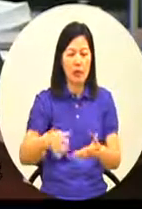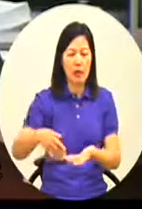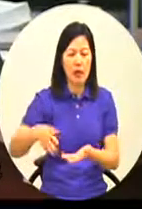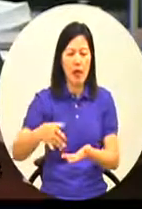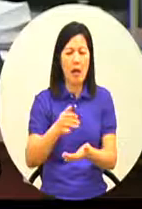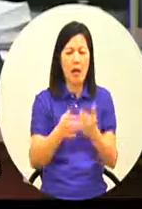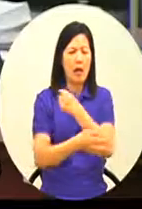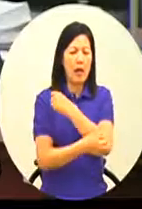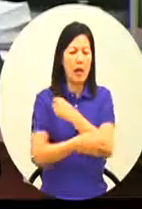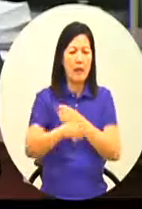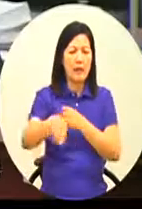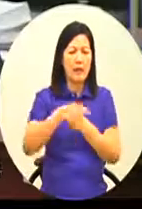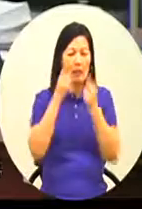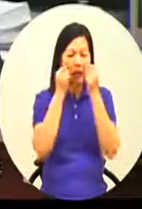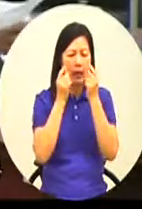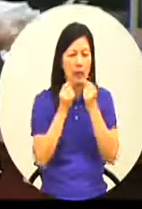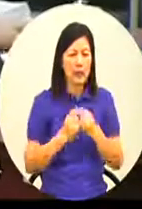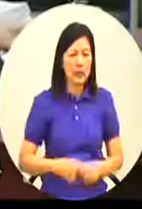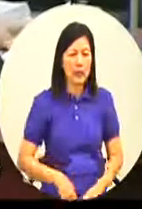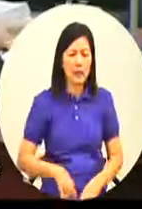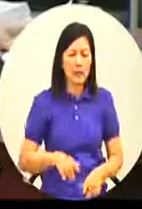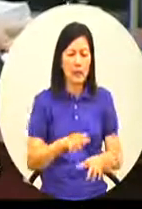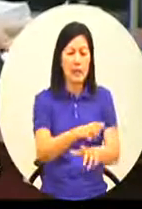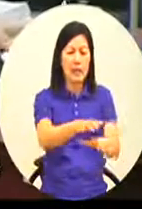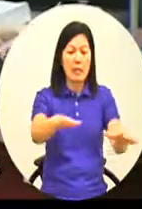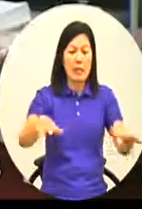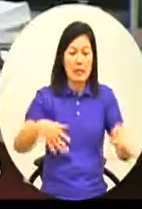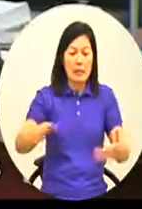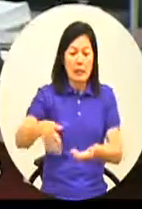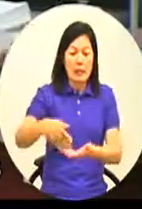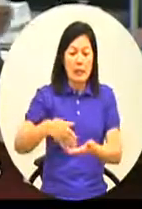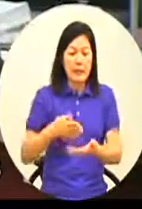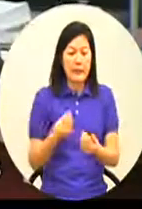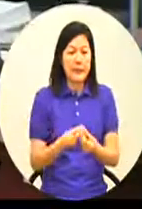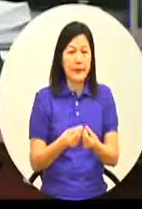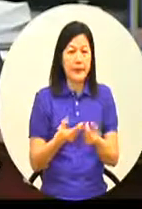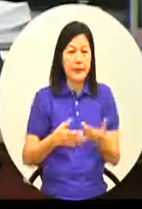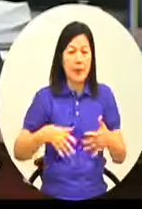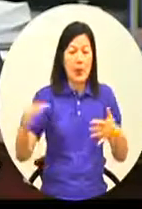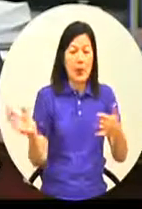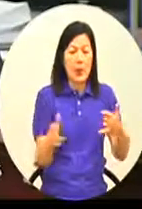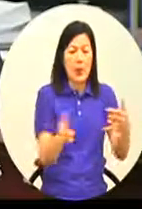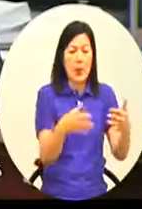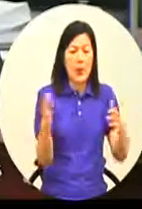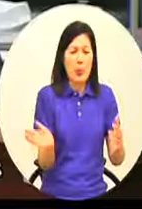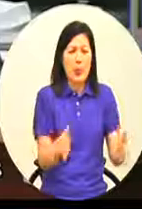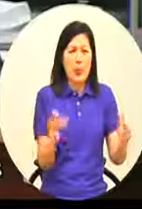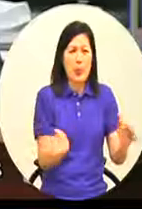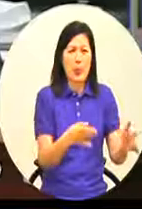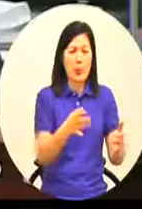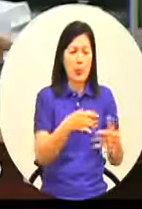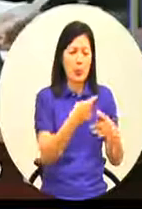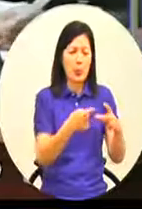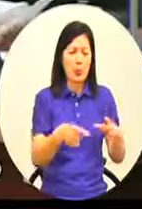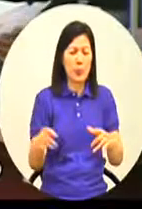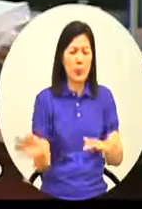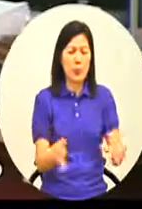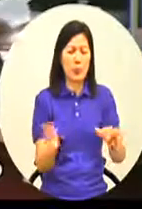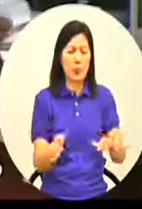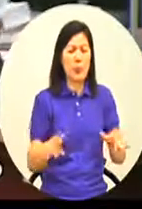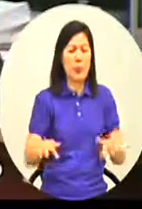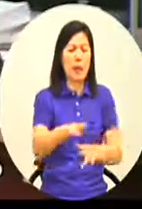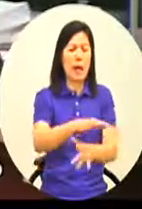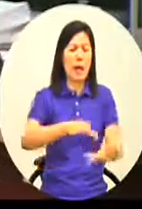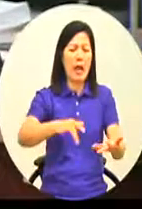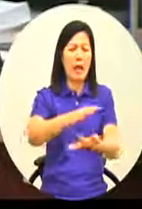看了是有够可怜的，规大片就对啦，唔知要哪扫啦。啊，风一落飞，一落啊，迄个细叶，透日到就风一落飞，飞了几下，唔知